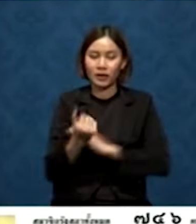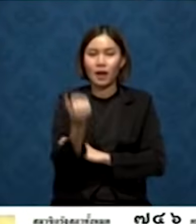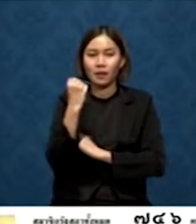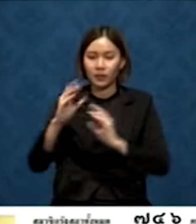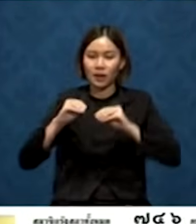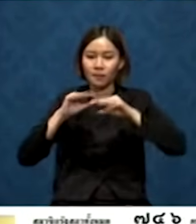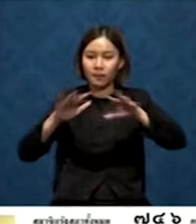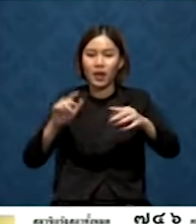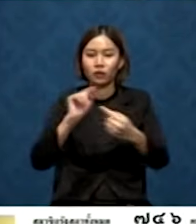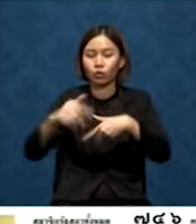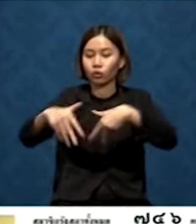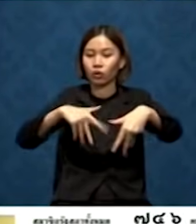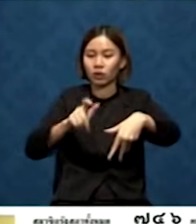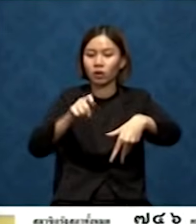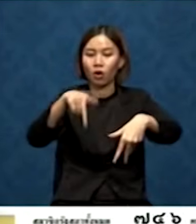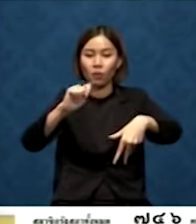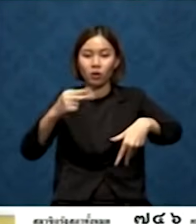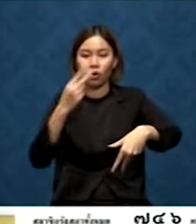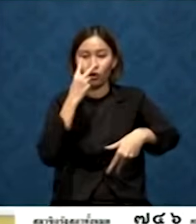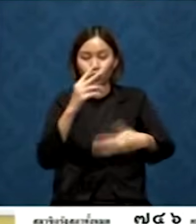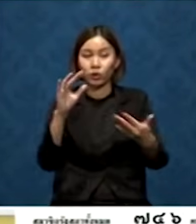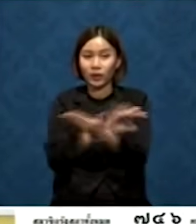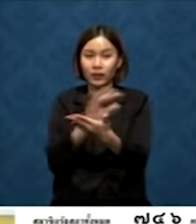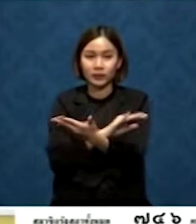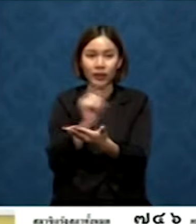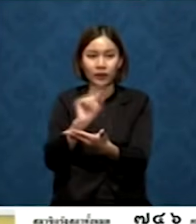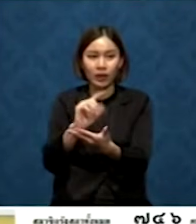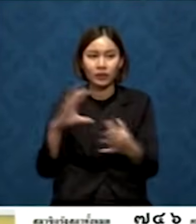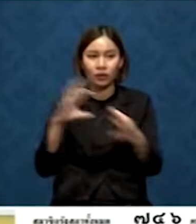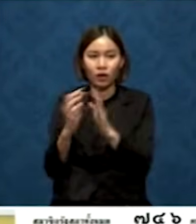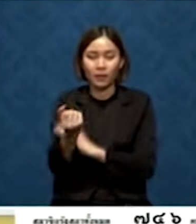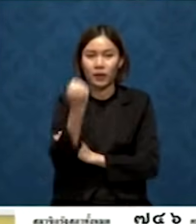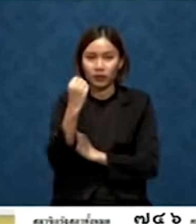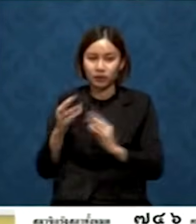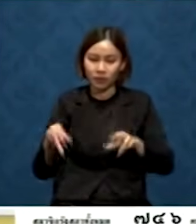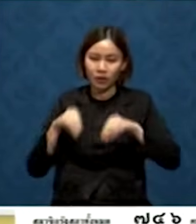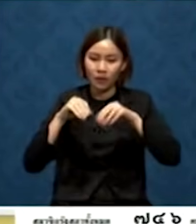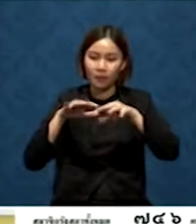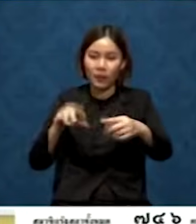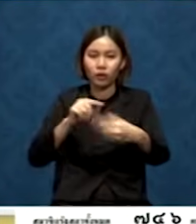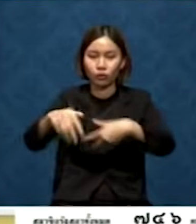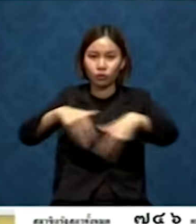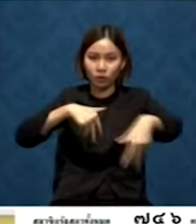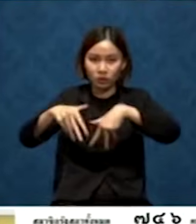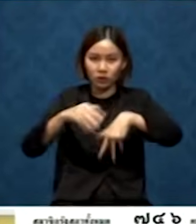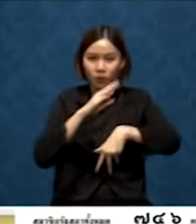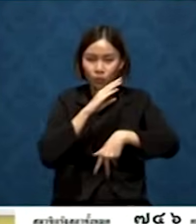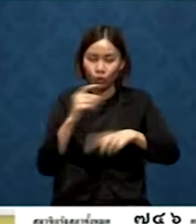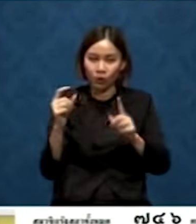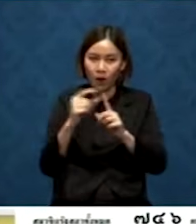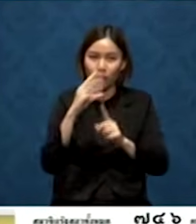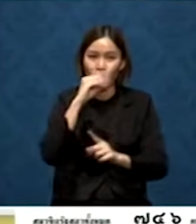ถิ่นหากเราไปดูเอกสารนโยบายรัฐบาลครับในส่วนที่เกี่ยวข้องกับการกระจายอำนาจเราจะค้นพบครับว่านอกจากคำพูดกว้างๆ